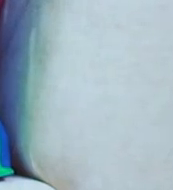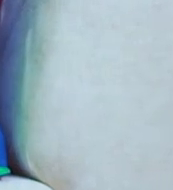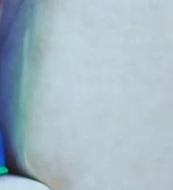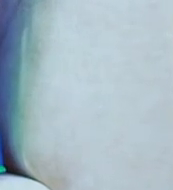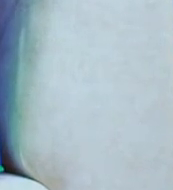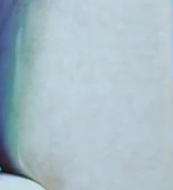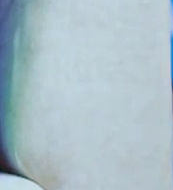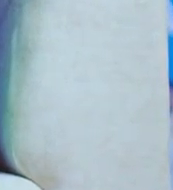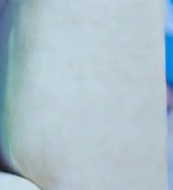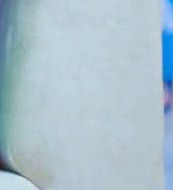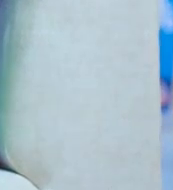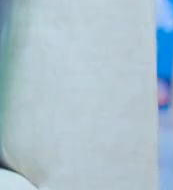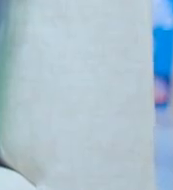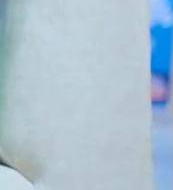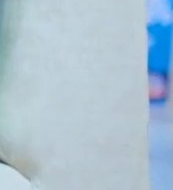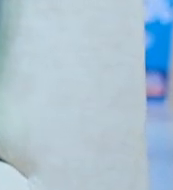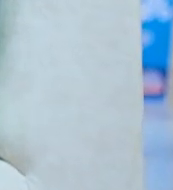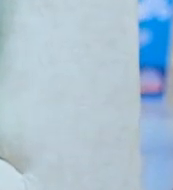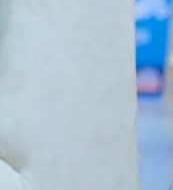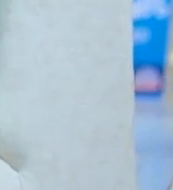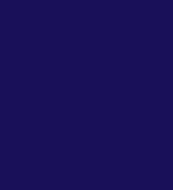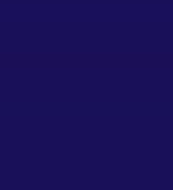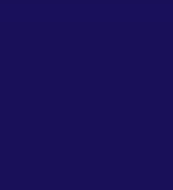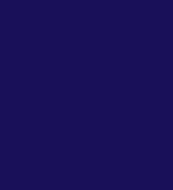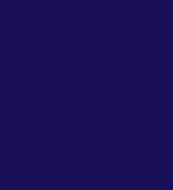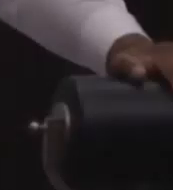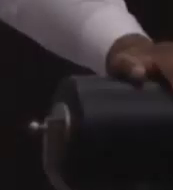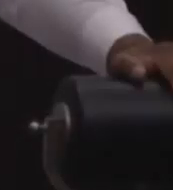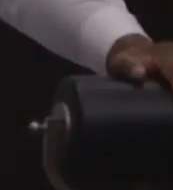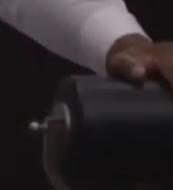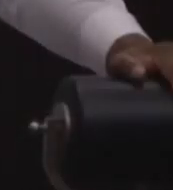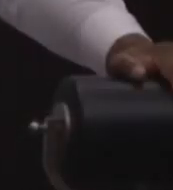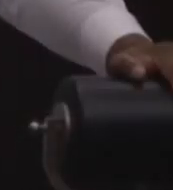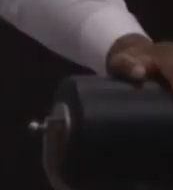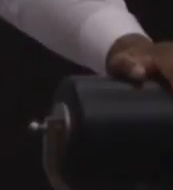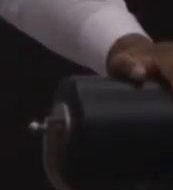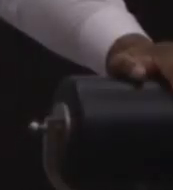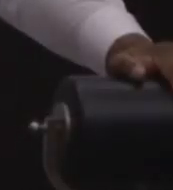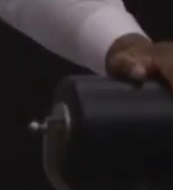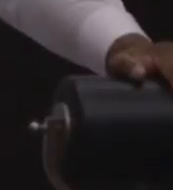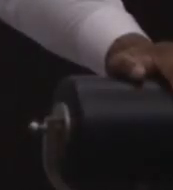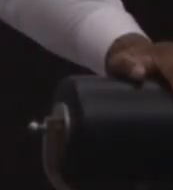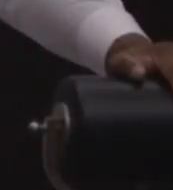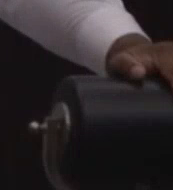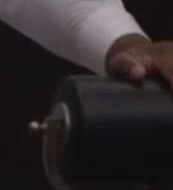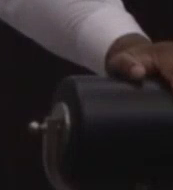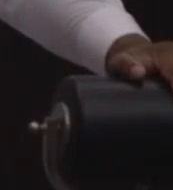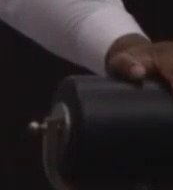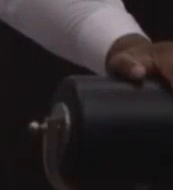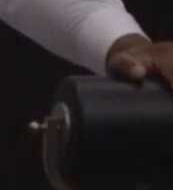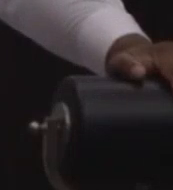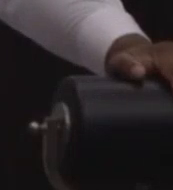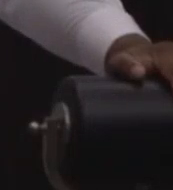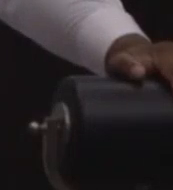price, best for products තියන්නේ ආපිකෝ සුපර් මාකට් මා විතරයි. ඕමානයේදී කාන්තාවන් මුදලට විකිණීමේ ජාවාරම පිළිබඳව